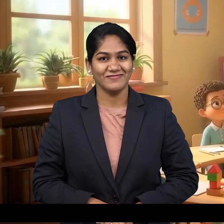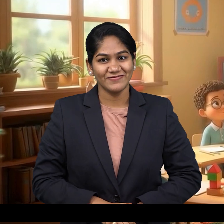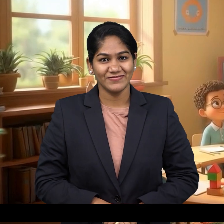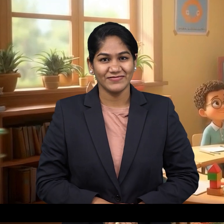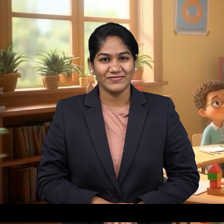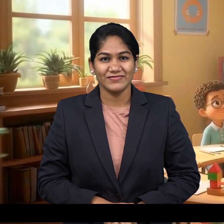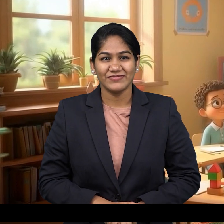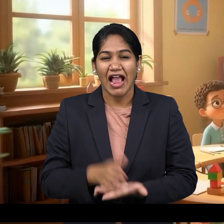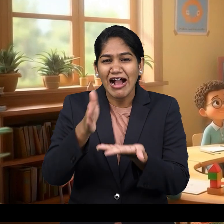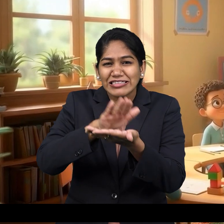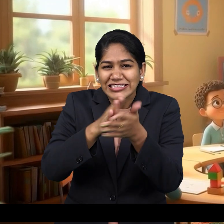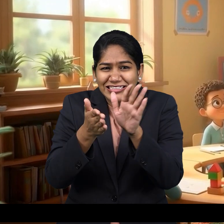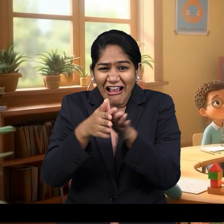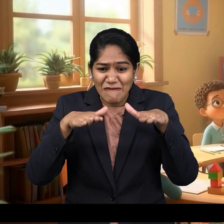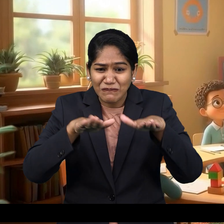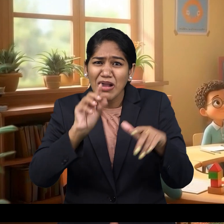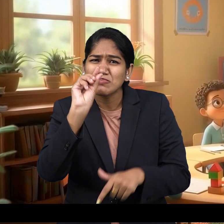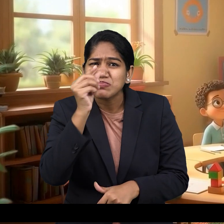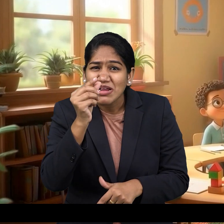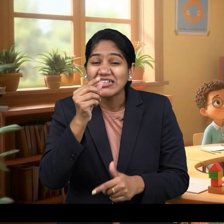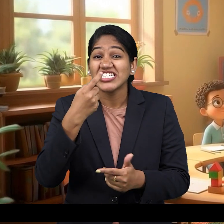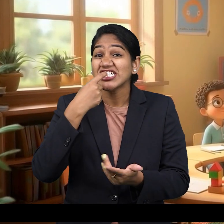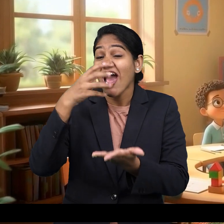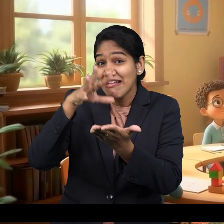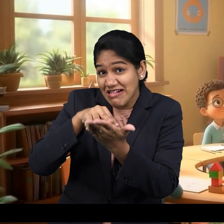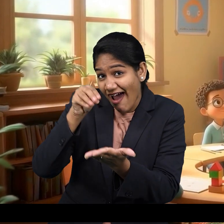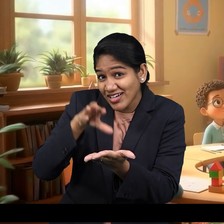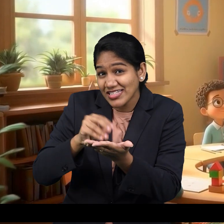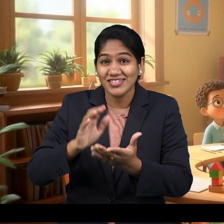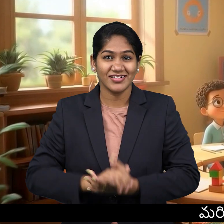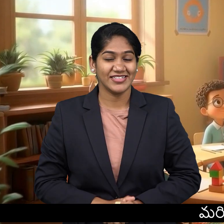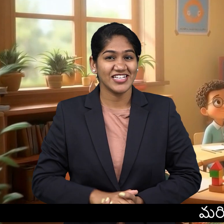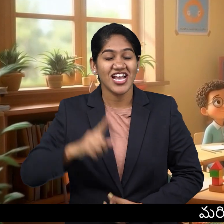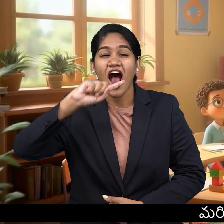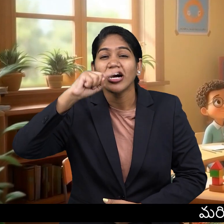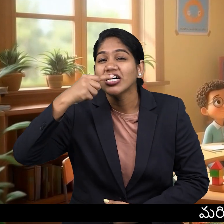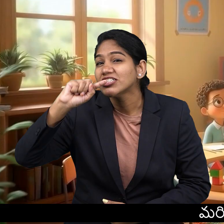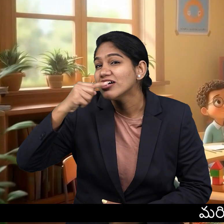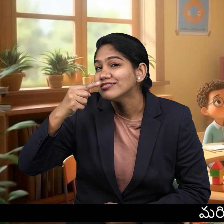అపరాలు, గోధుమ, బియ్యం మరియు మొక్కజొన్న